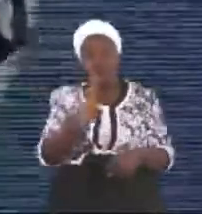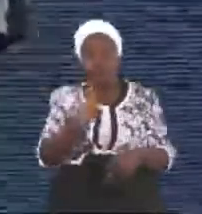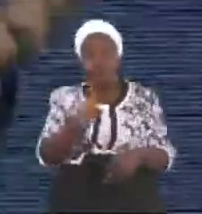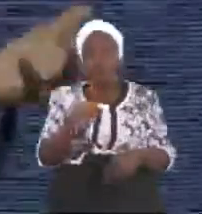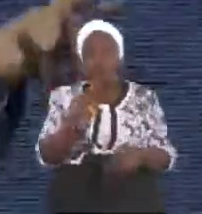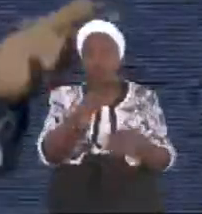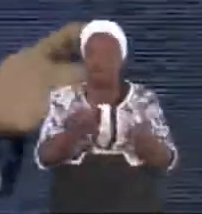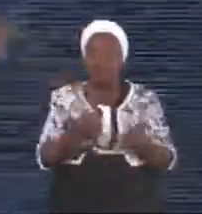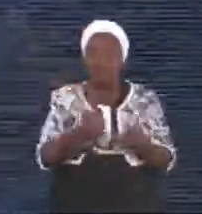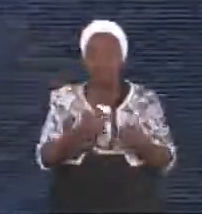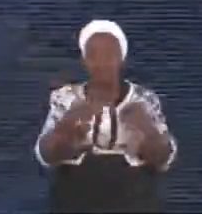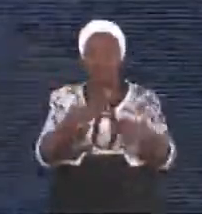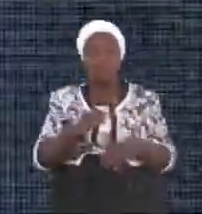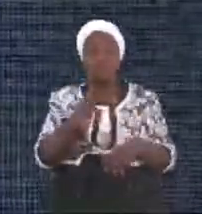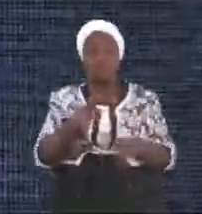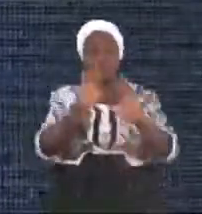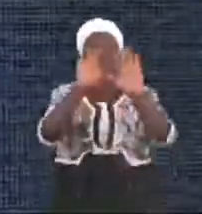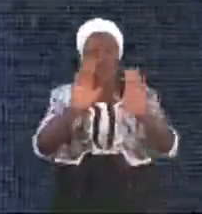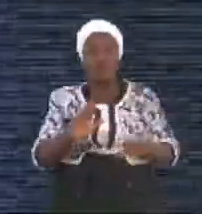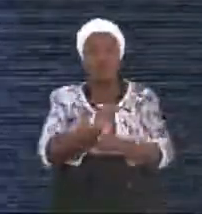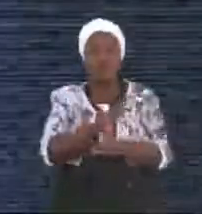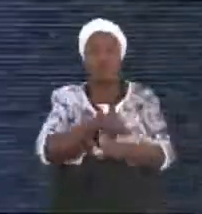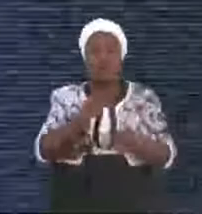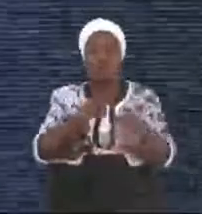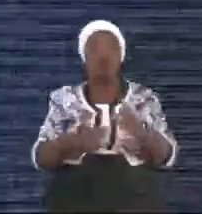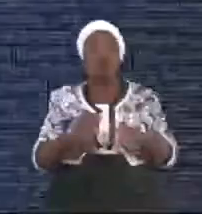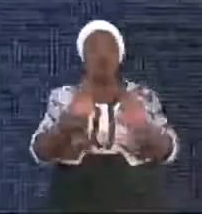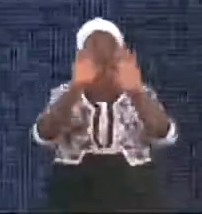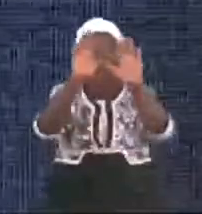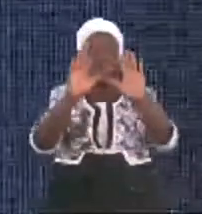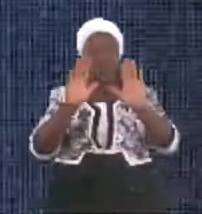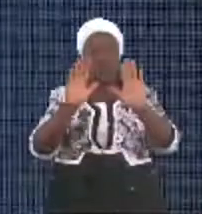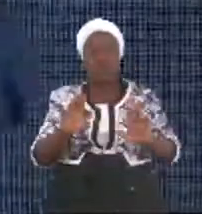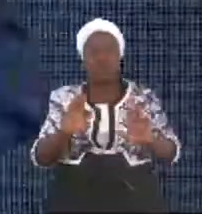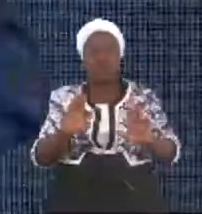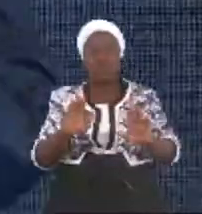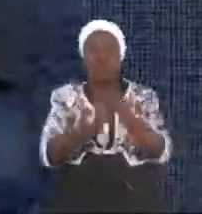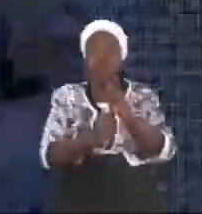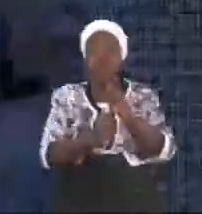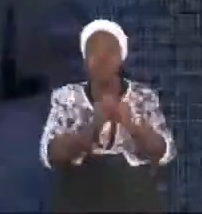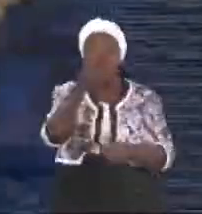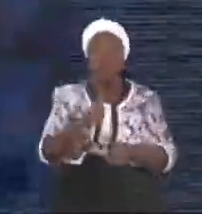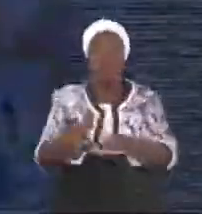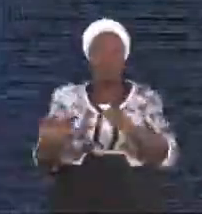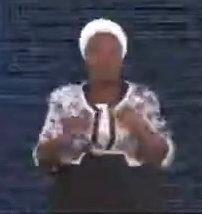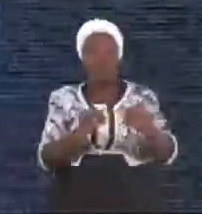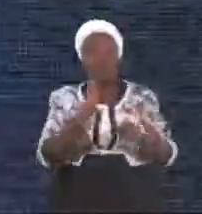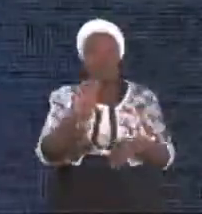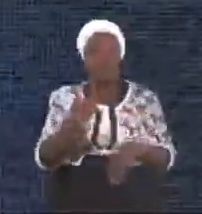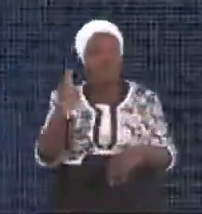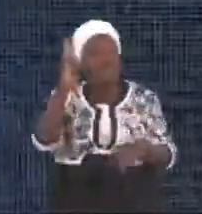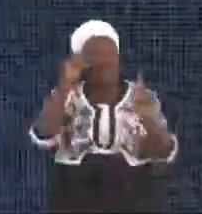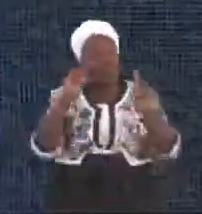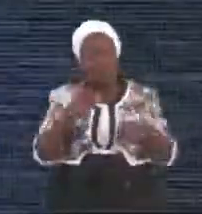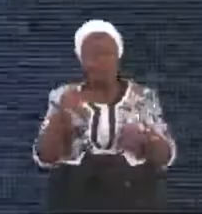miracles, les prodiges et les signes qu'il a opérés par lui au milieu de vous, comme vous